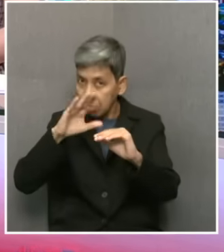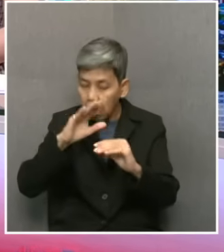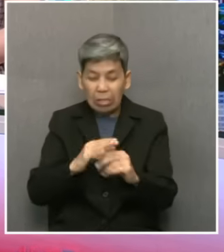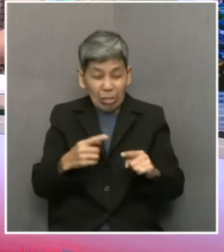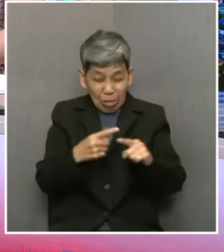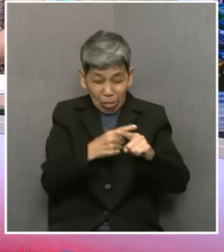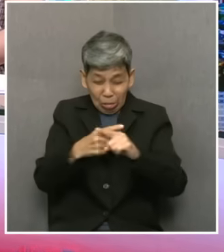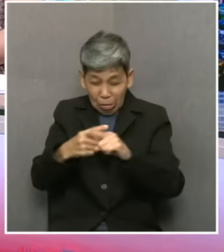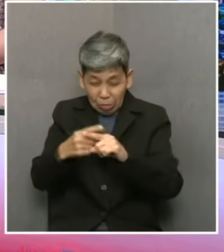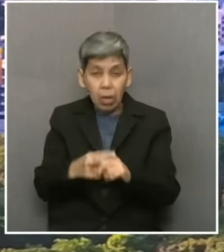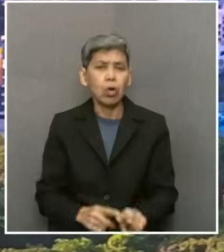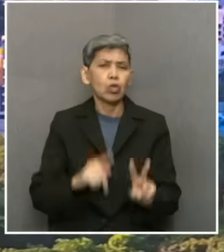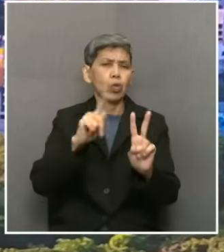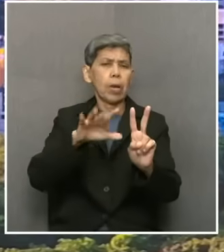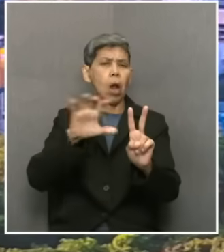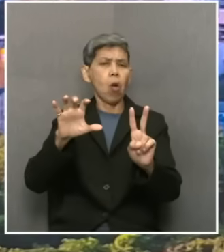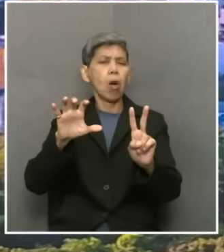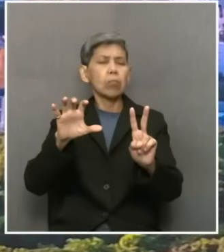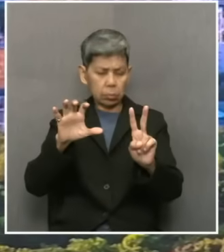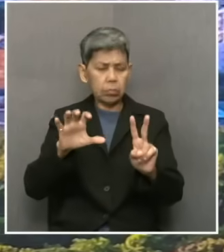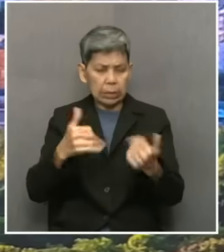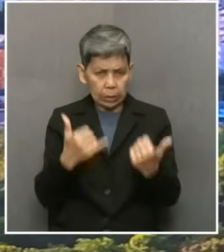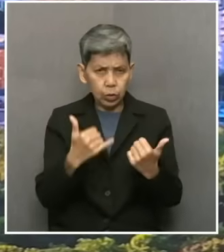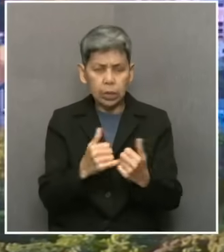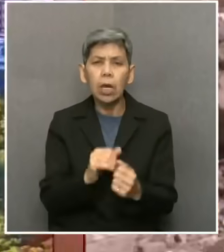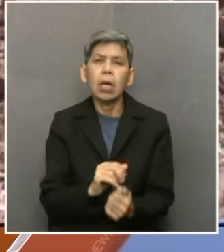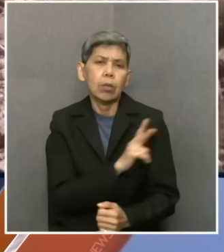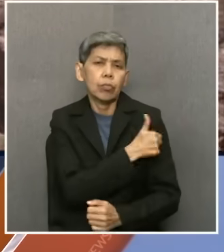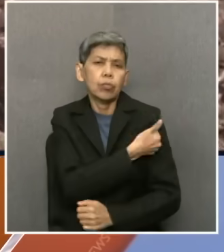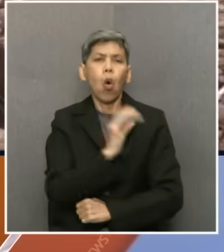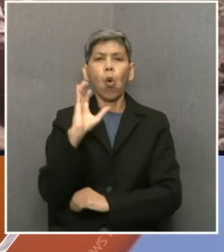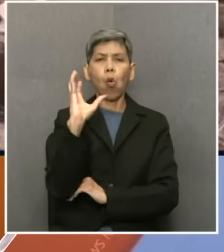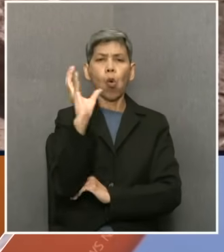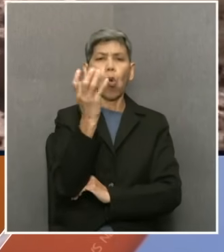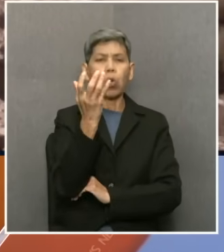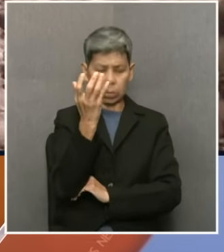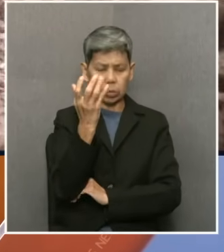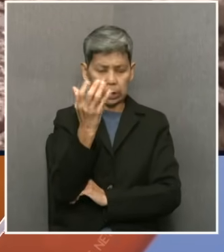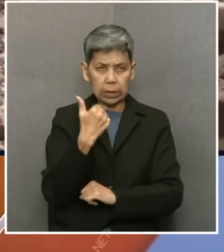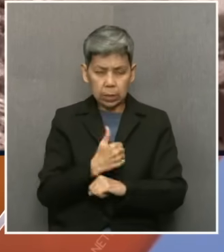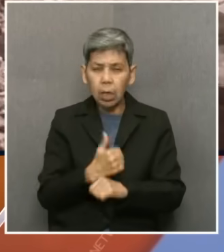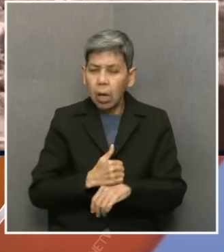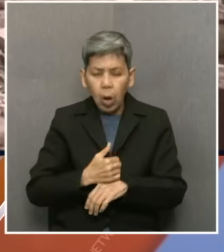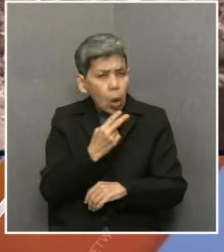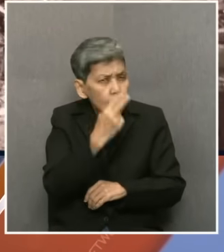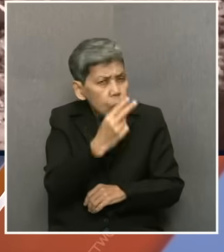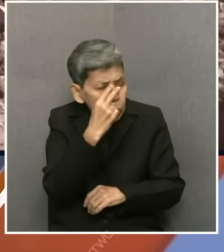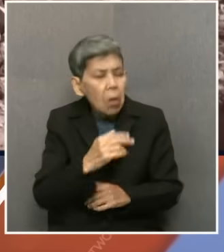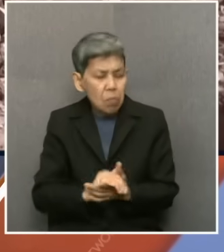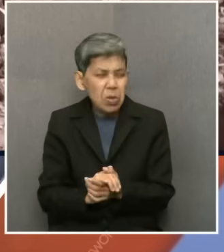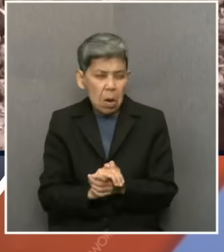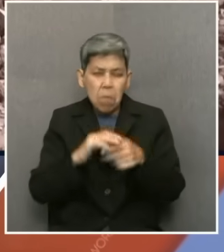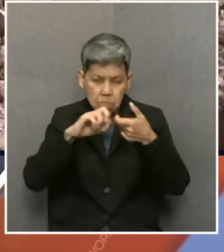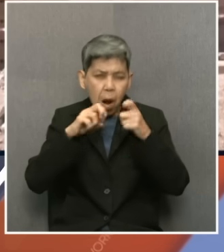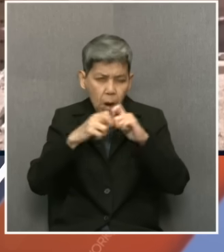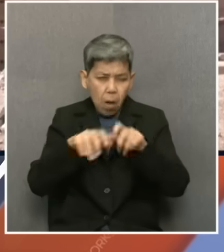ดเจ็บอีกกว่า 2,500 คนนะครับซึ่ง WHO หรือว่าองค์การอนามัยโลกได้ออกมาประเมินนะครับว่ามีผู้ได้รับผลกระทบ